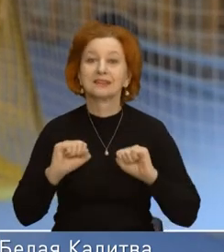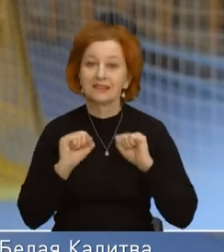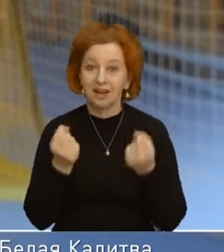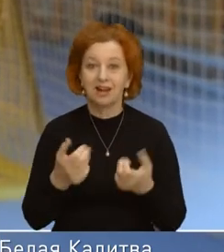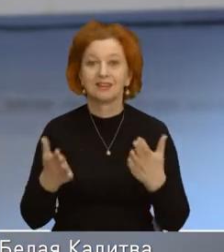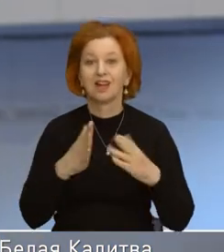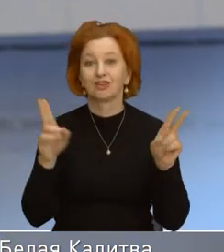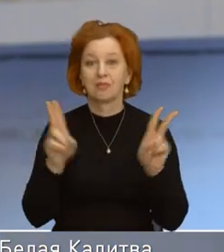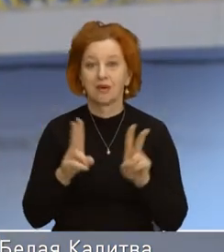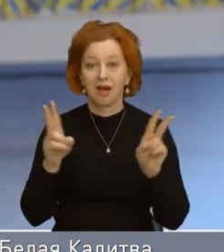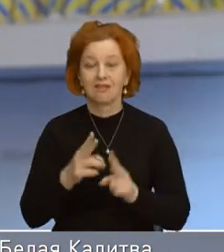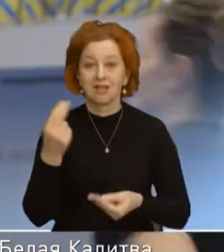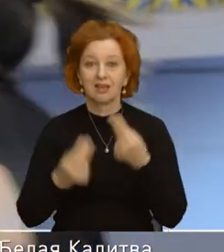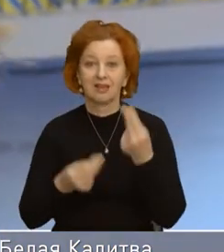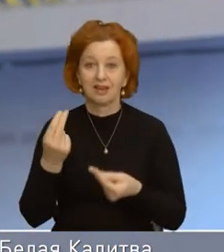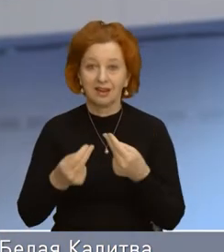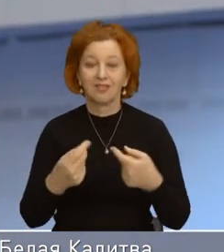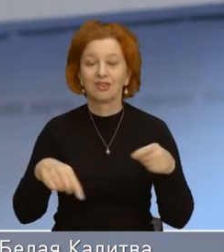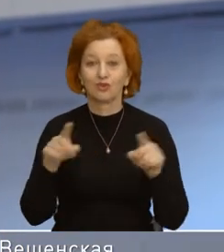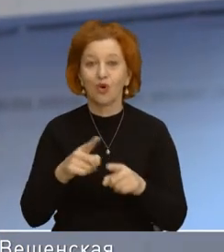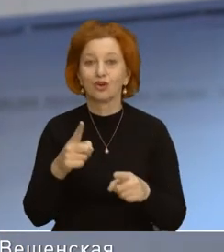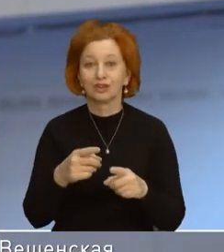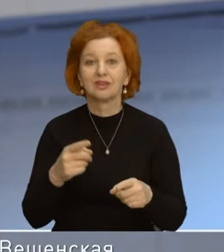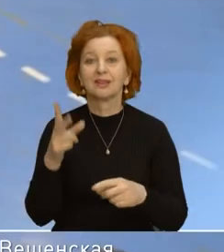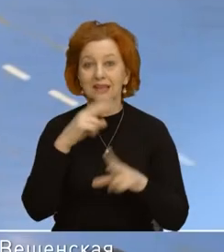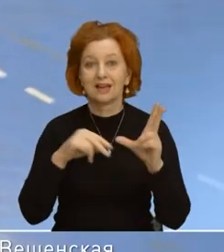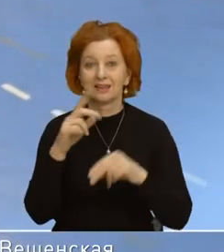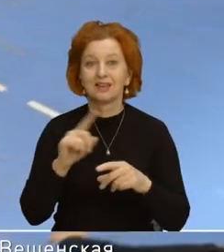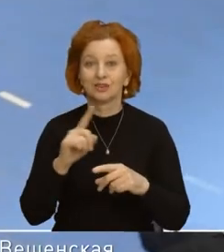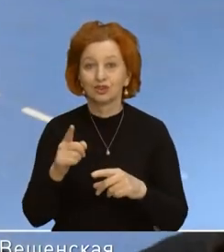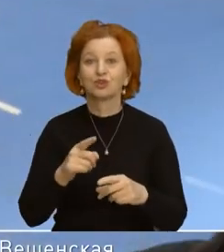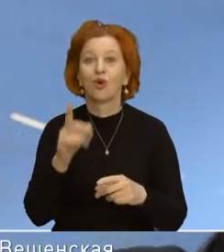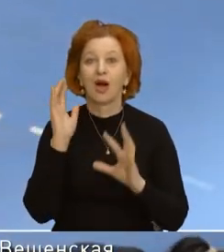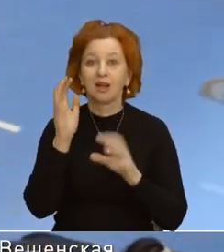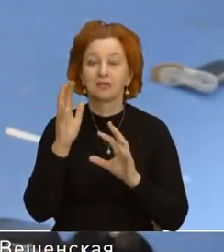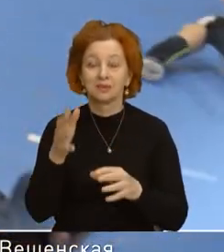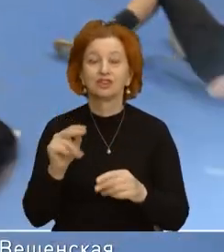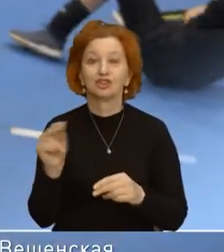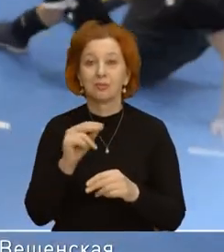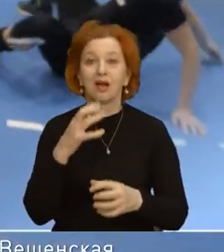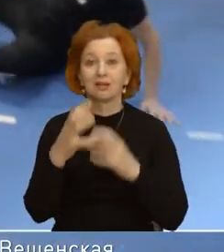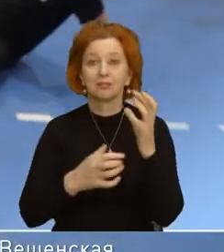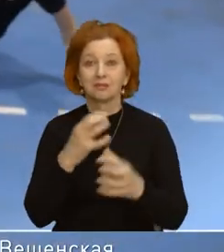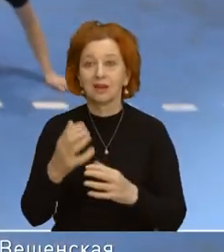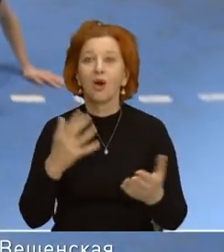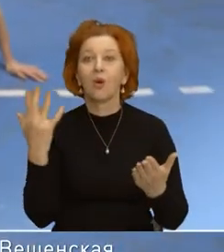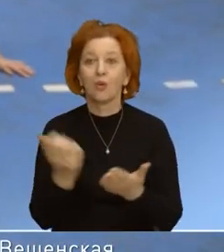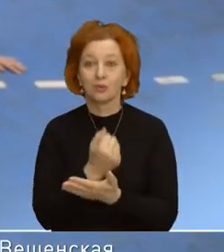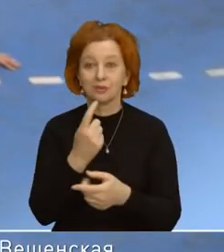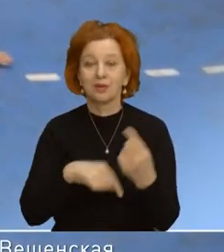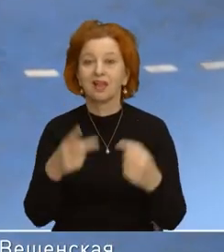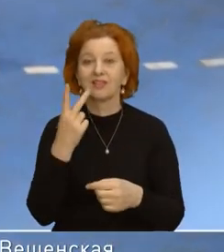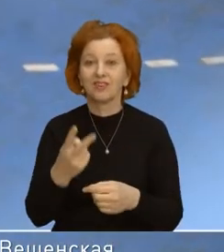наши правила игры. Несмотря на то, что после возвращения гандболисток с чемпионата мира команда успела провести всего